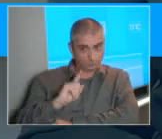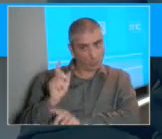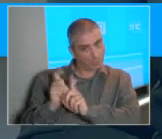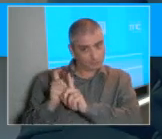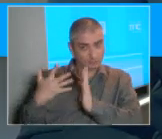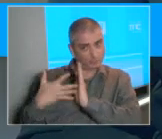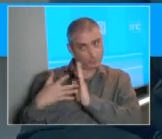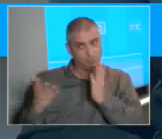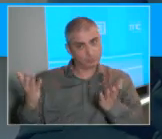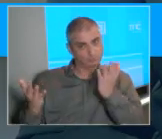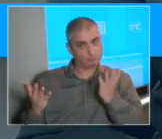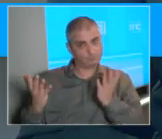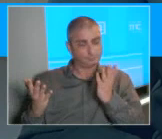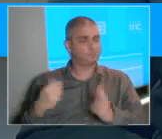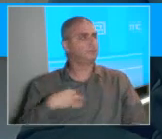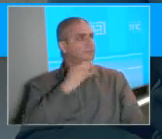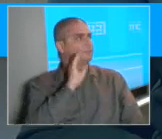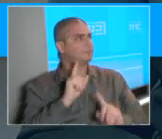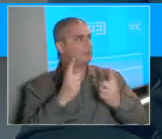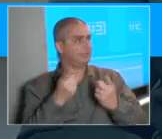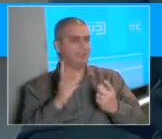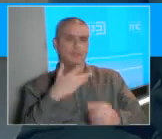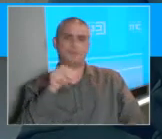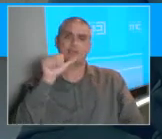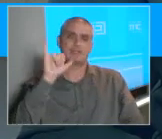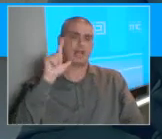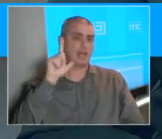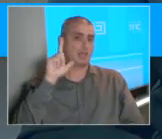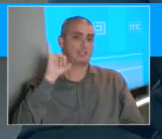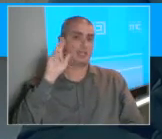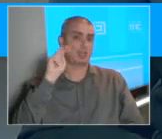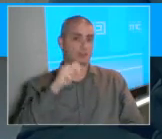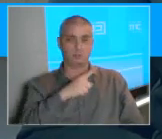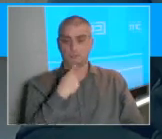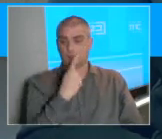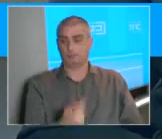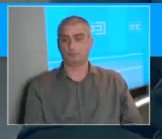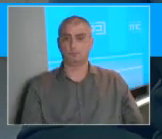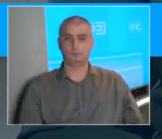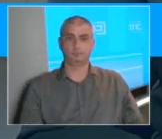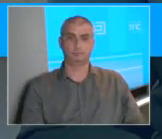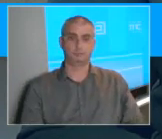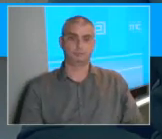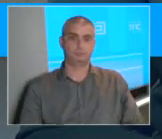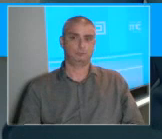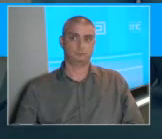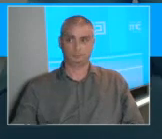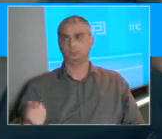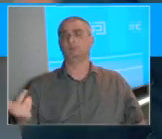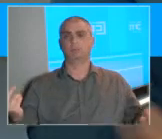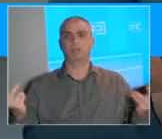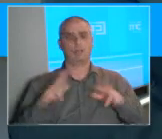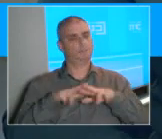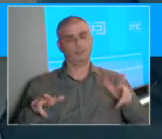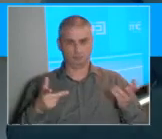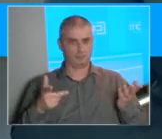חסינים מביקורת? לא, לא. כך אי אפשר. מה יקרה אם אייל ינון בעצם יגיד שזה המצב, הוא